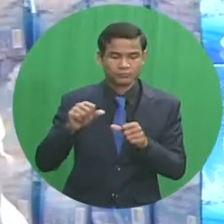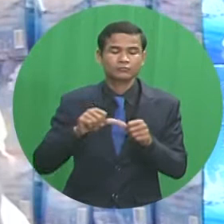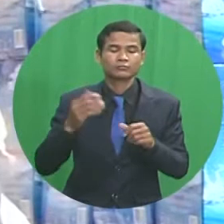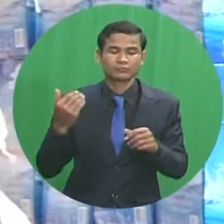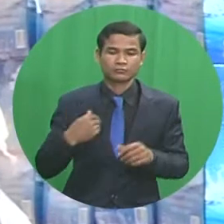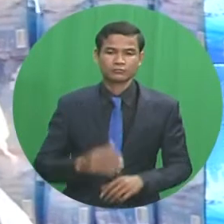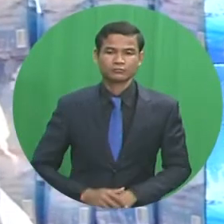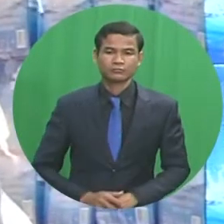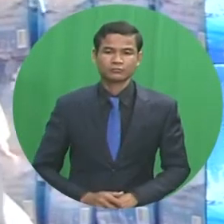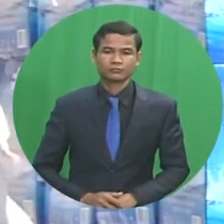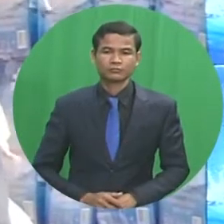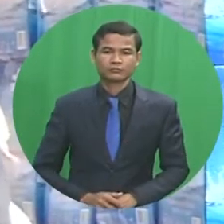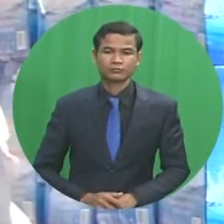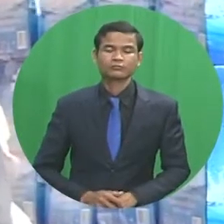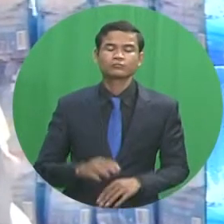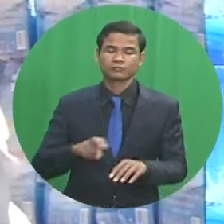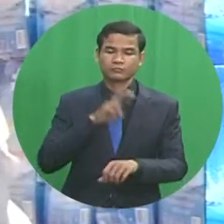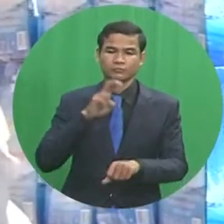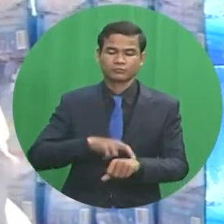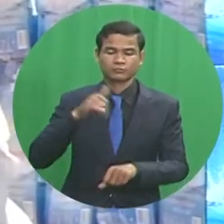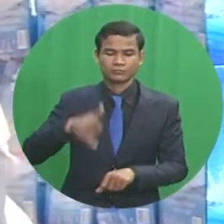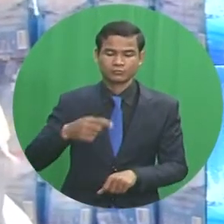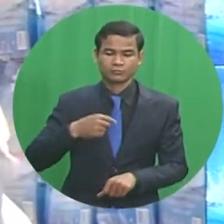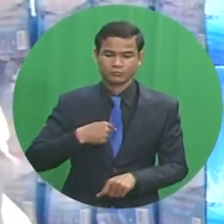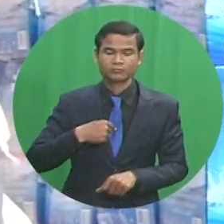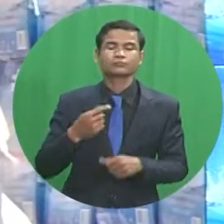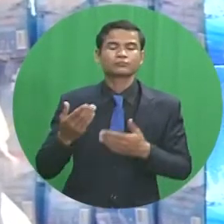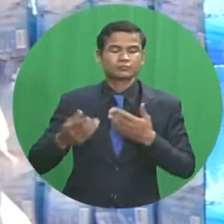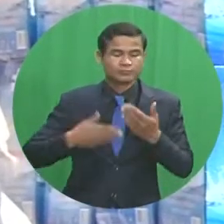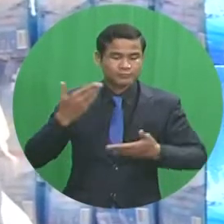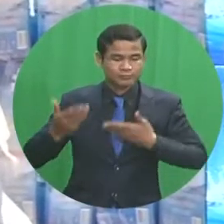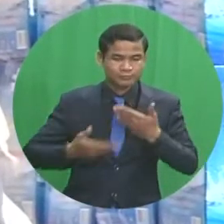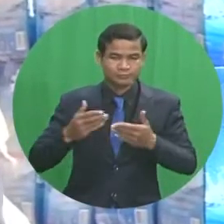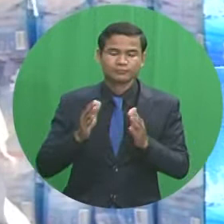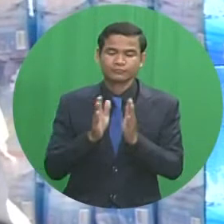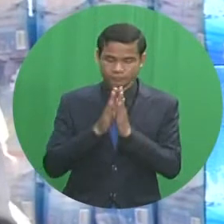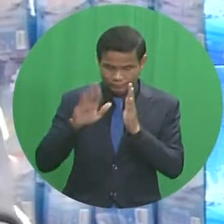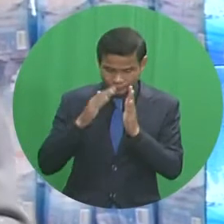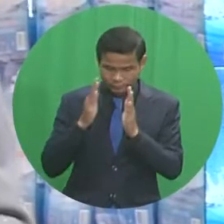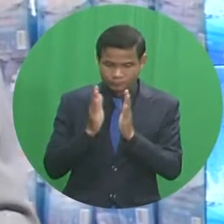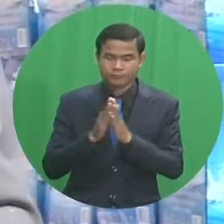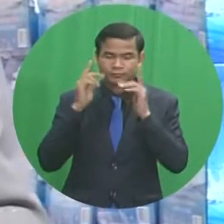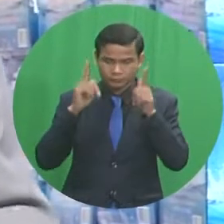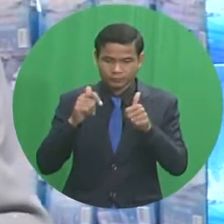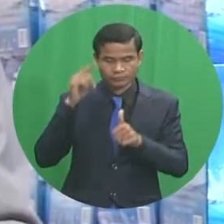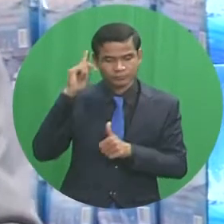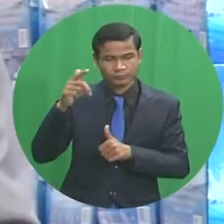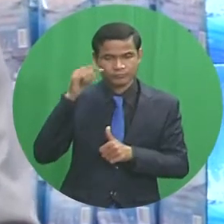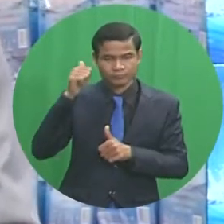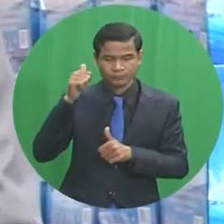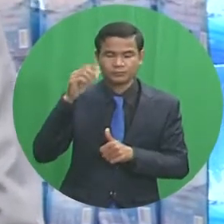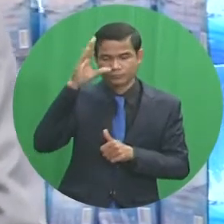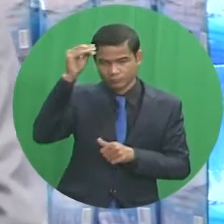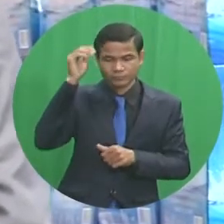ត្ថានៅក្នុងឱកាសនេះខ្ញុំមានសេចក្តីរីករាយសូមអរគុណអាដាមលោកជំទាវលោក